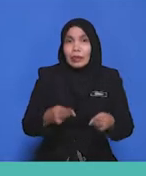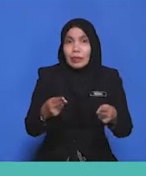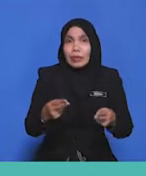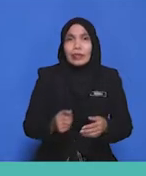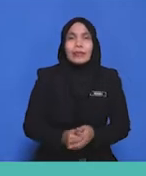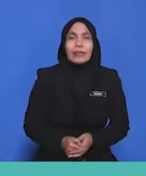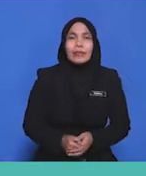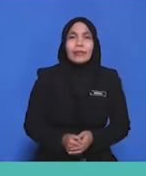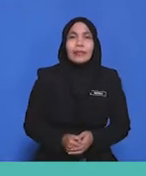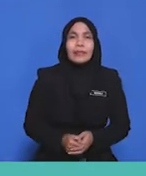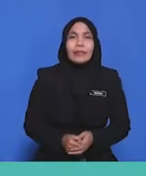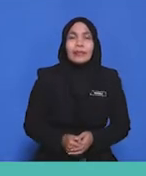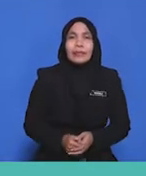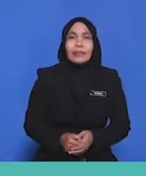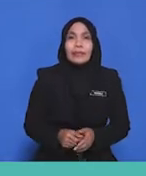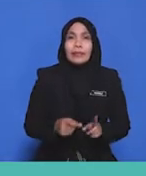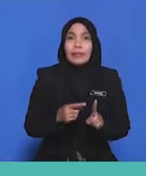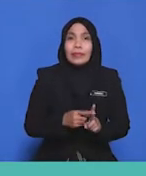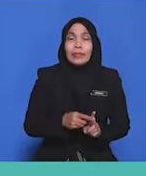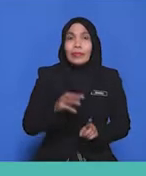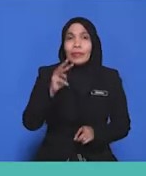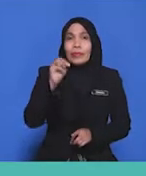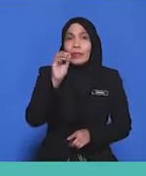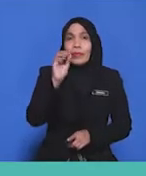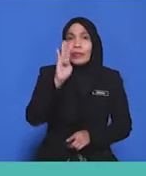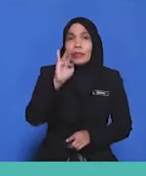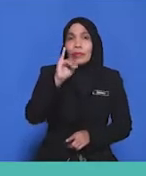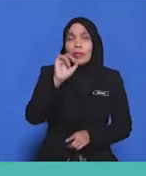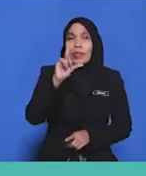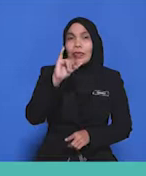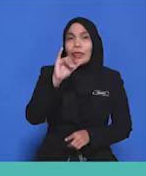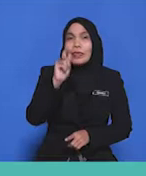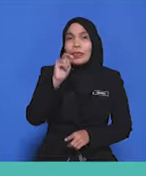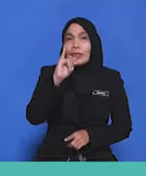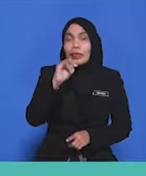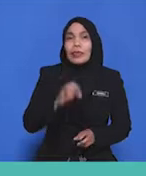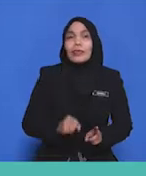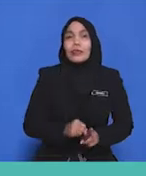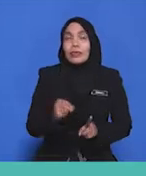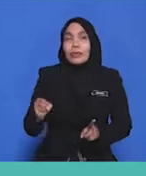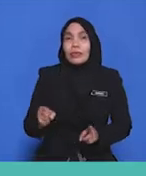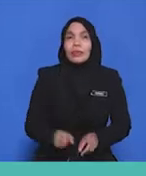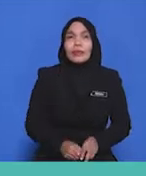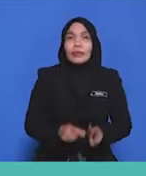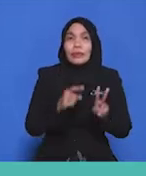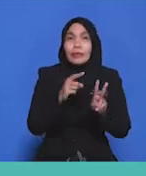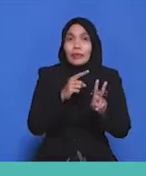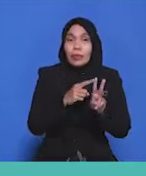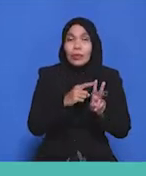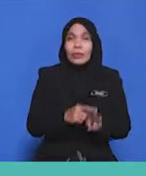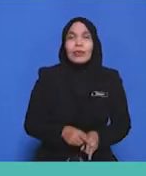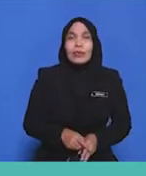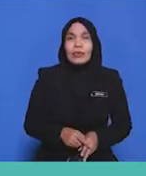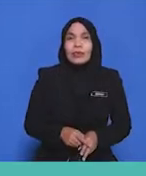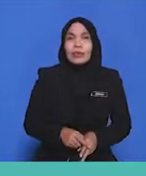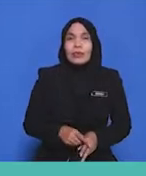mobiliti sosial ataupun taraf hidup seseorang tersebut akan meningkat dengan adanya ganjaran